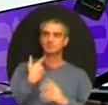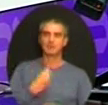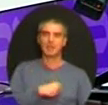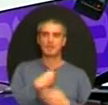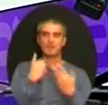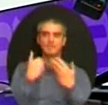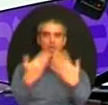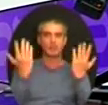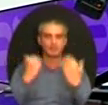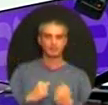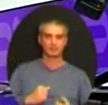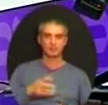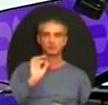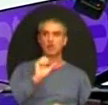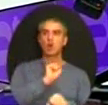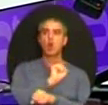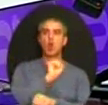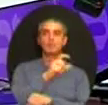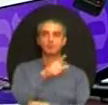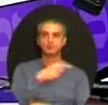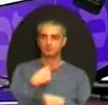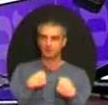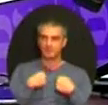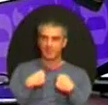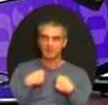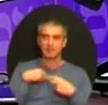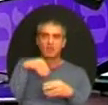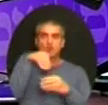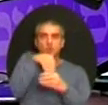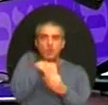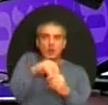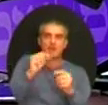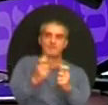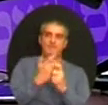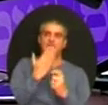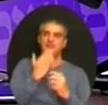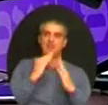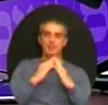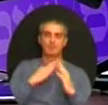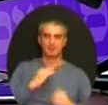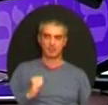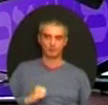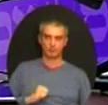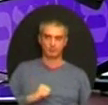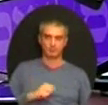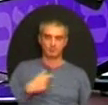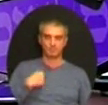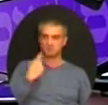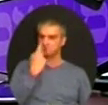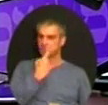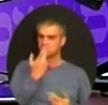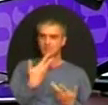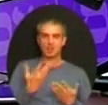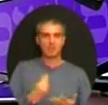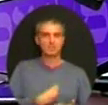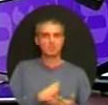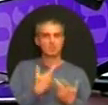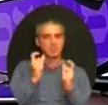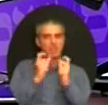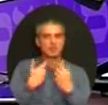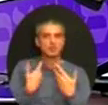רחמים של האופוזיציה, ואני כולל בתוכה את ישראל ביתנו, משתומם על חוסר